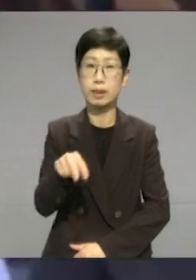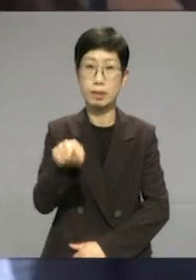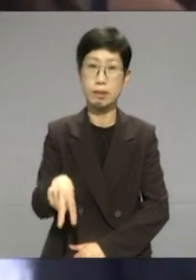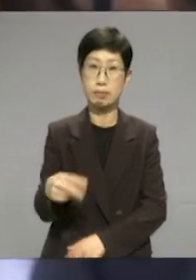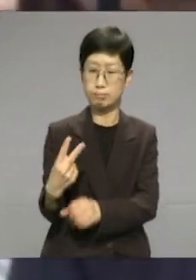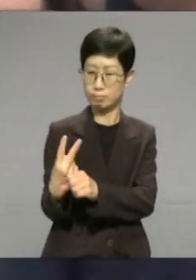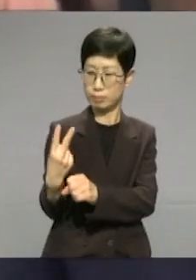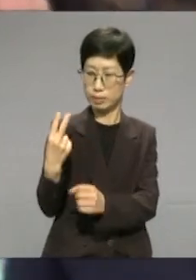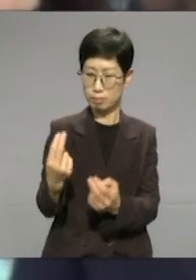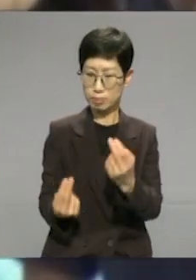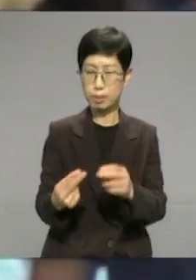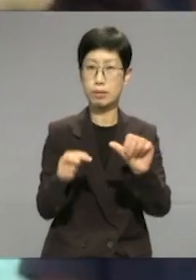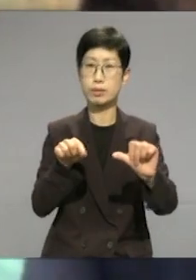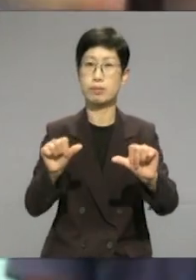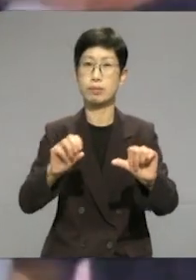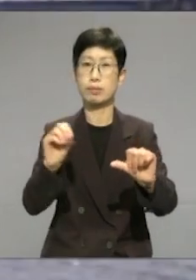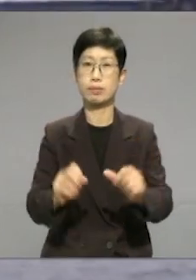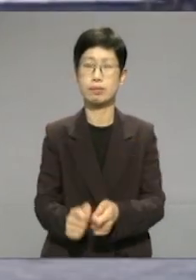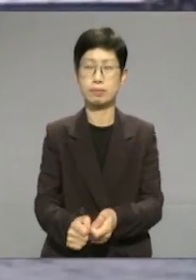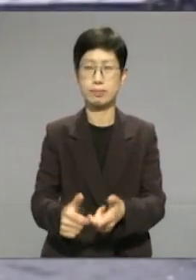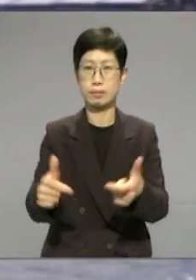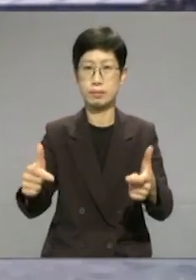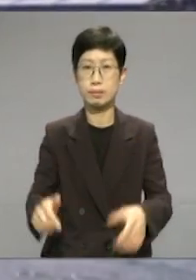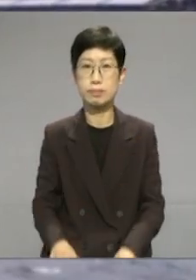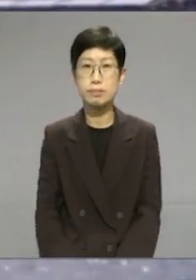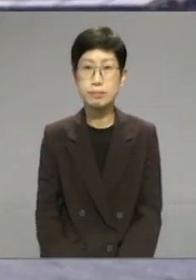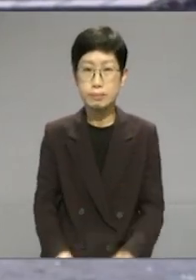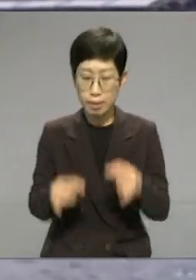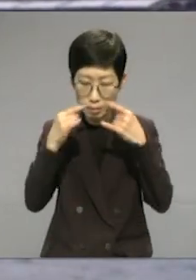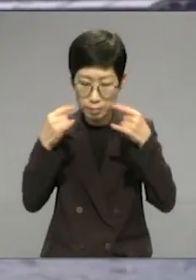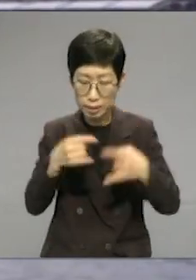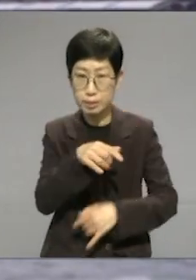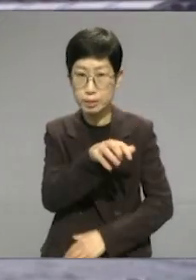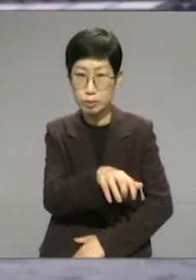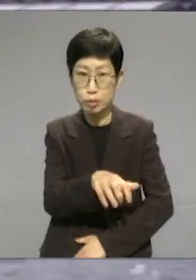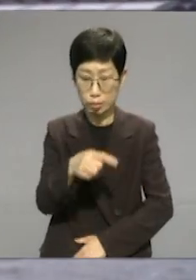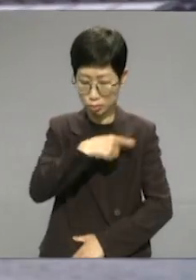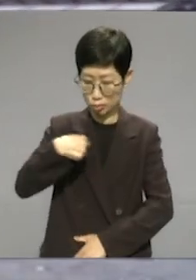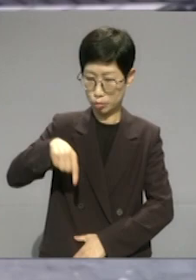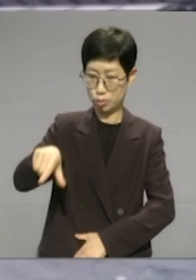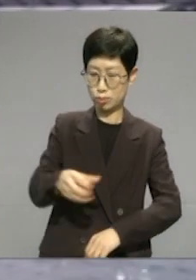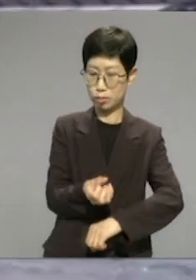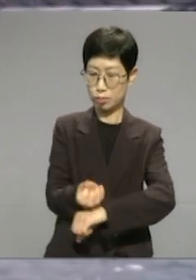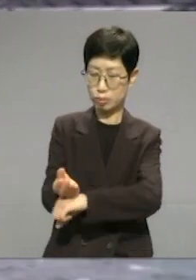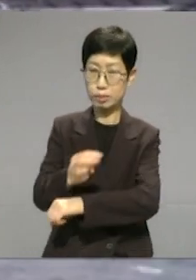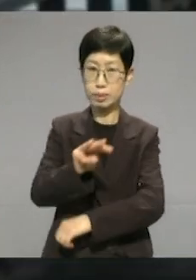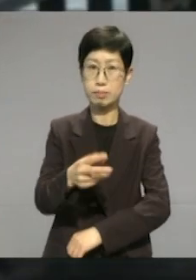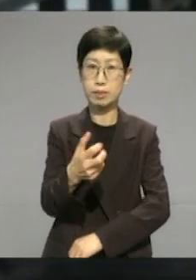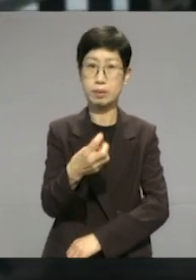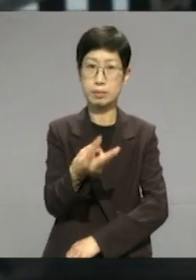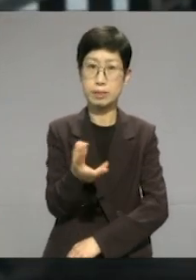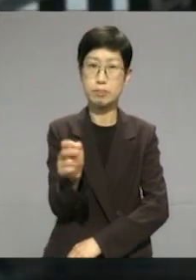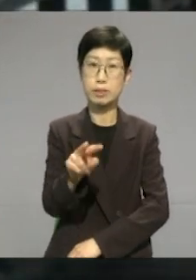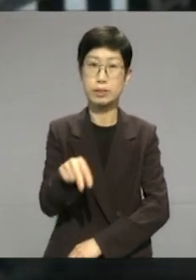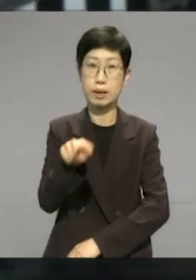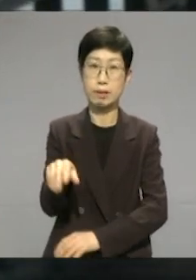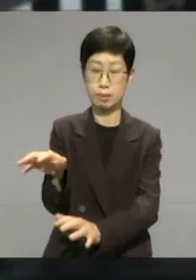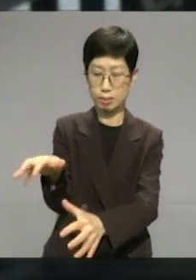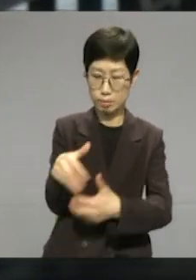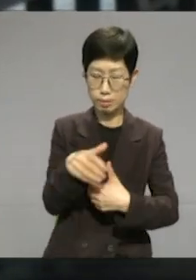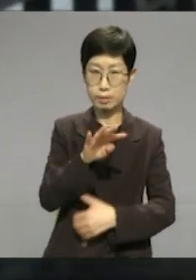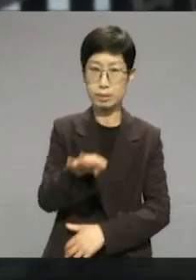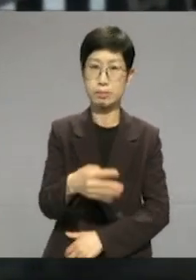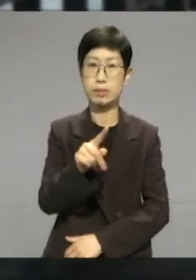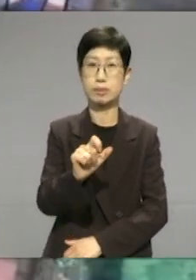대비 5.5% 증가했는데요. 프랑스에서 중국으로 수출은 373억 달러, 수입은